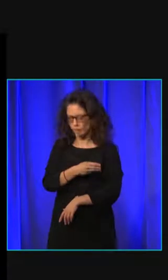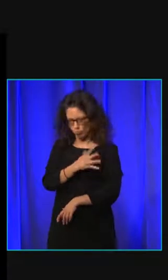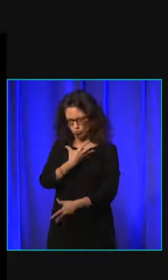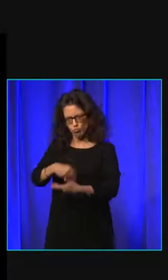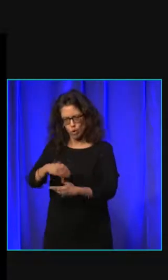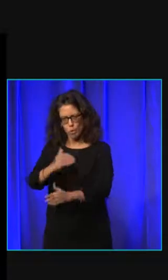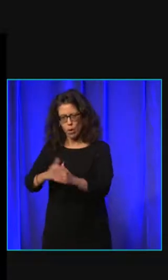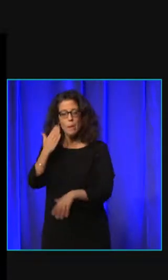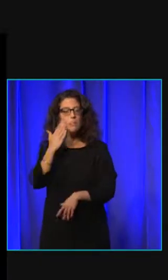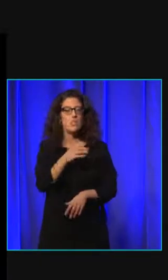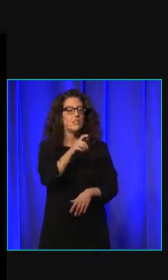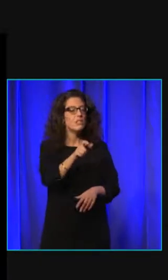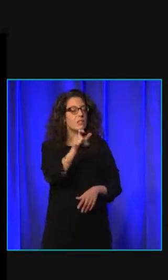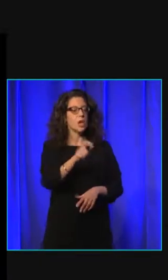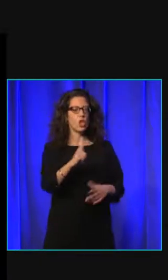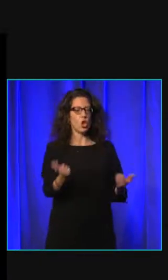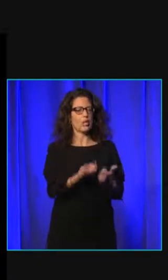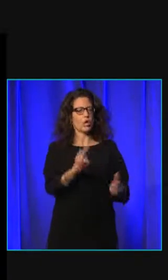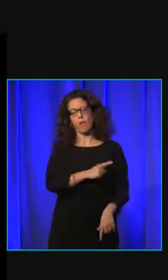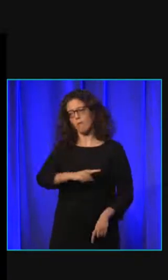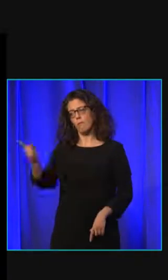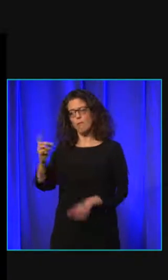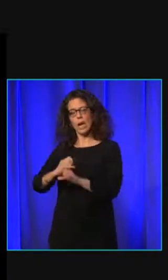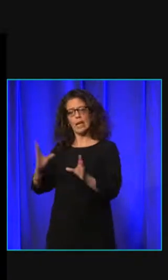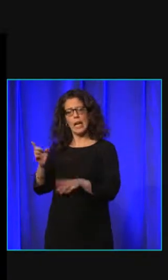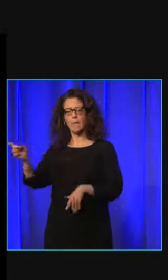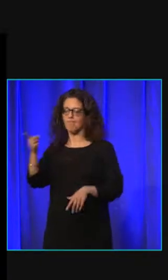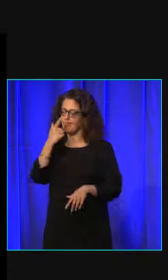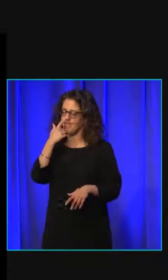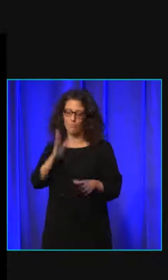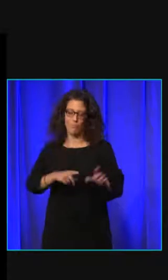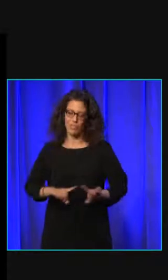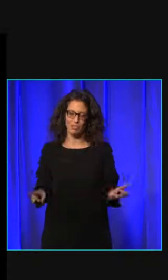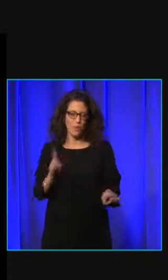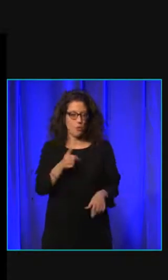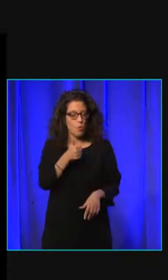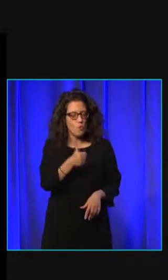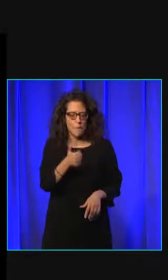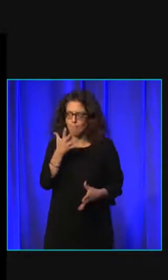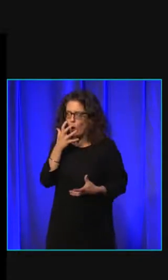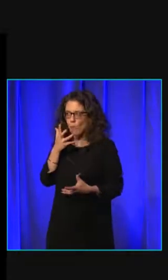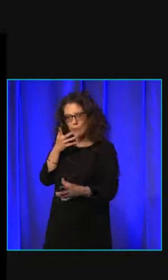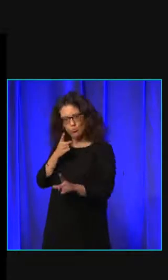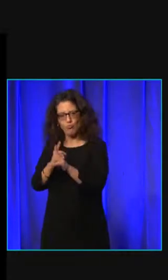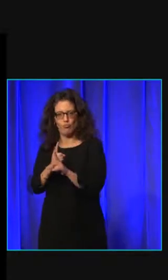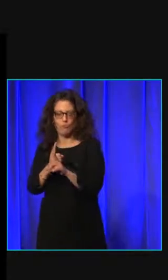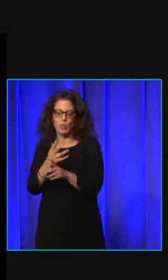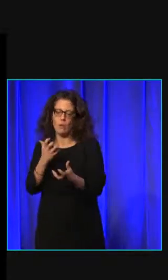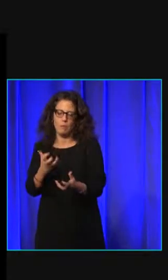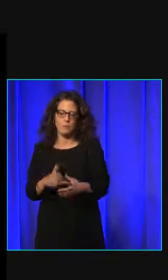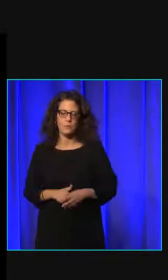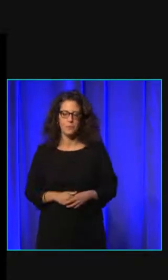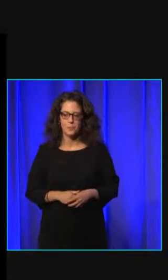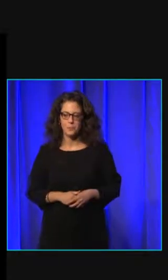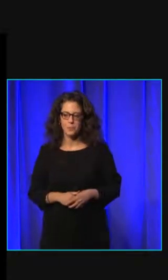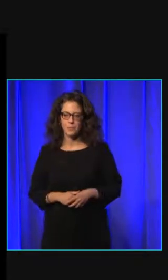dit « va voir Claire », ça ne fonctionnera pas. Il faut qu'il adhère de manière importante au programme. Important,